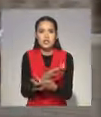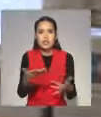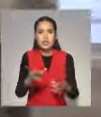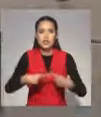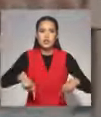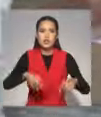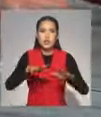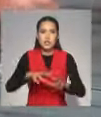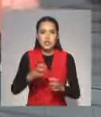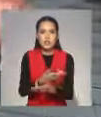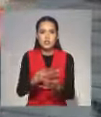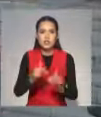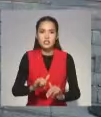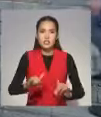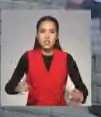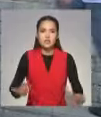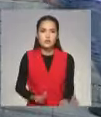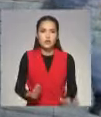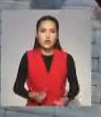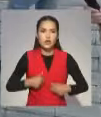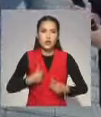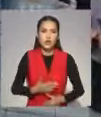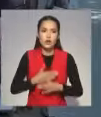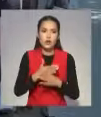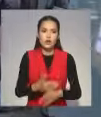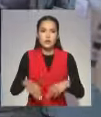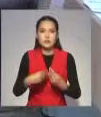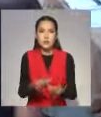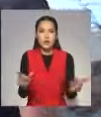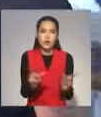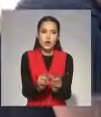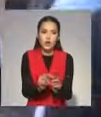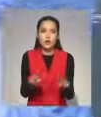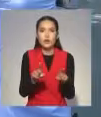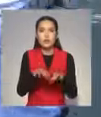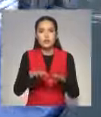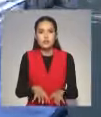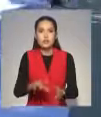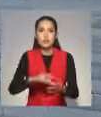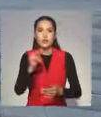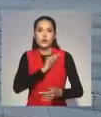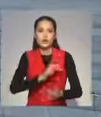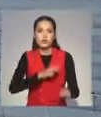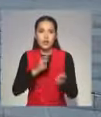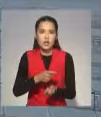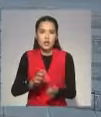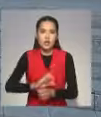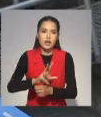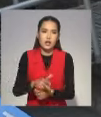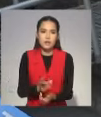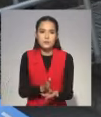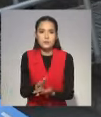органдар, кәсіпорындар және белсенді тұрғындар қолдады. Көмек керуенмен бірге волонтерлер де жедел штаб орналасқан Бородулиха ауданына